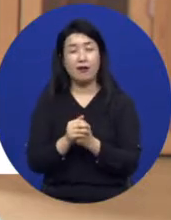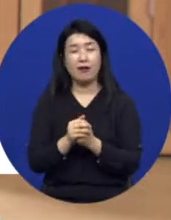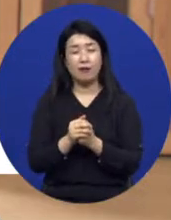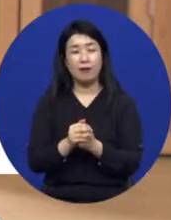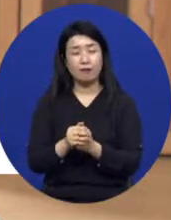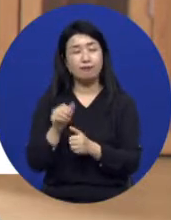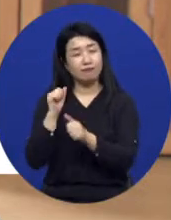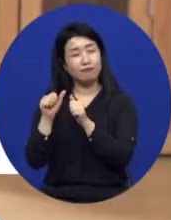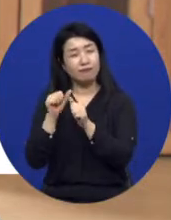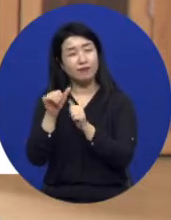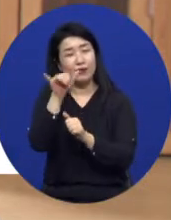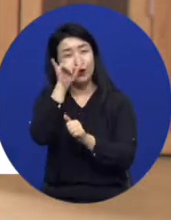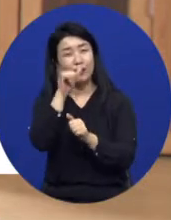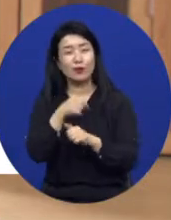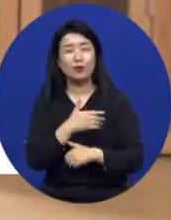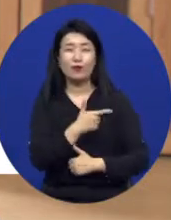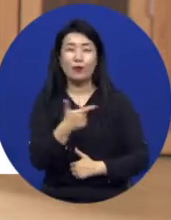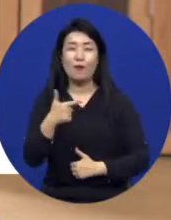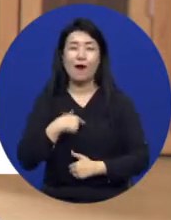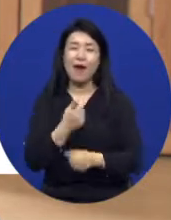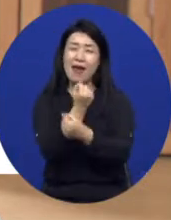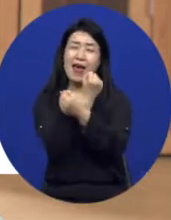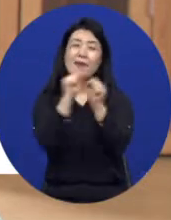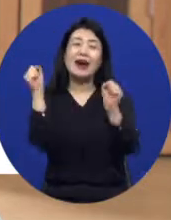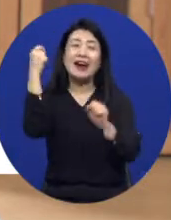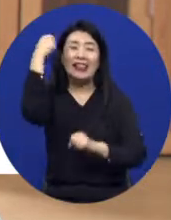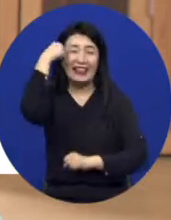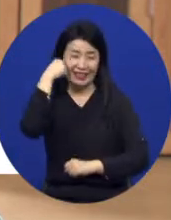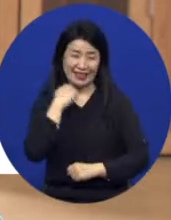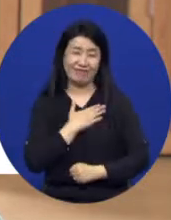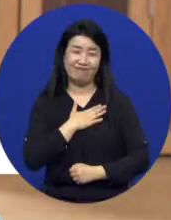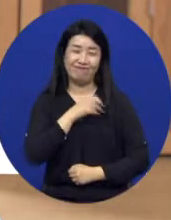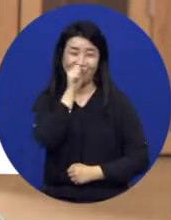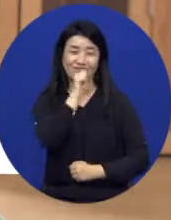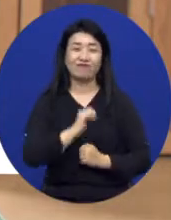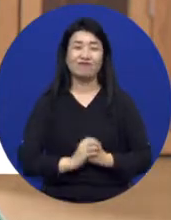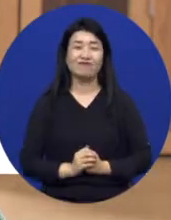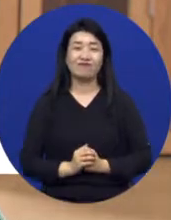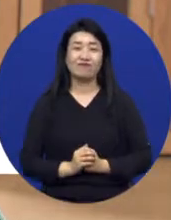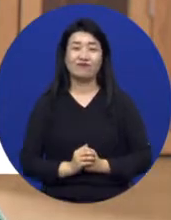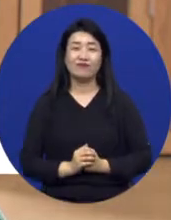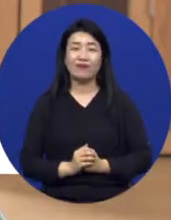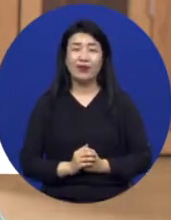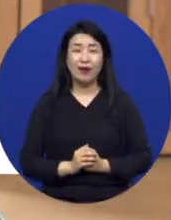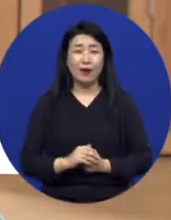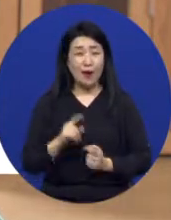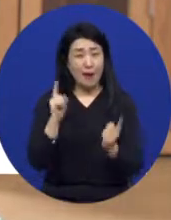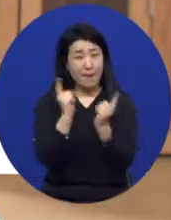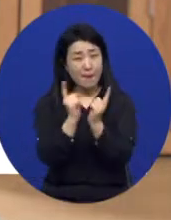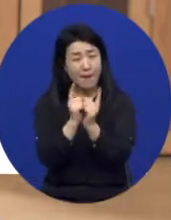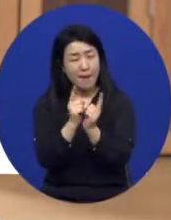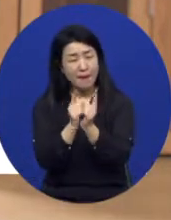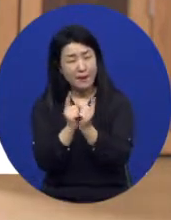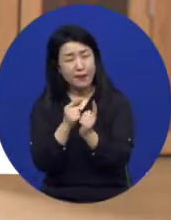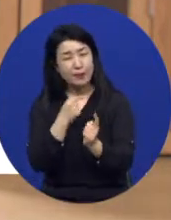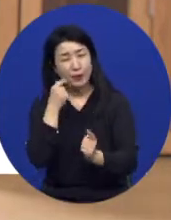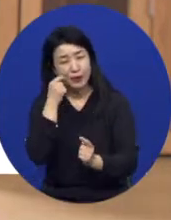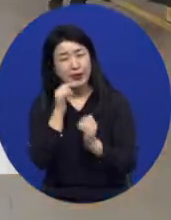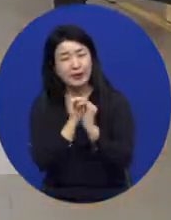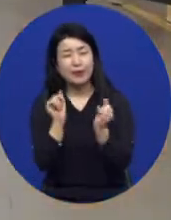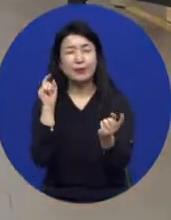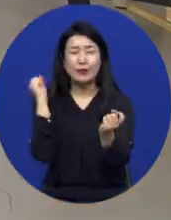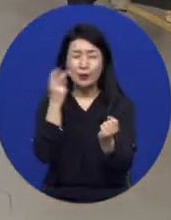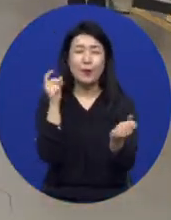것도 듣고 병하니까 아주 참 해방된 기분입니다. 안 만났던 사람도 만나니까